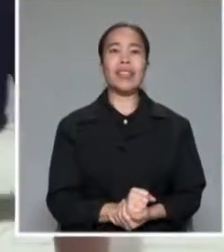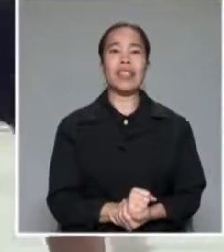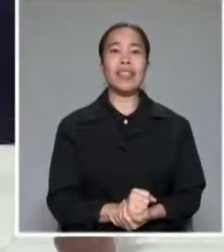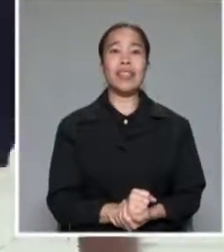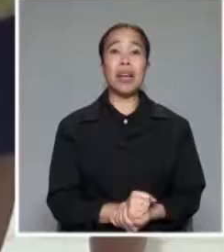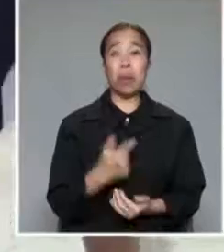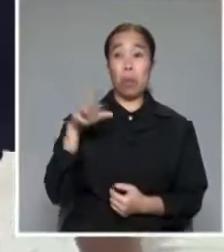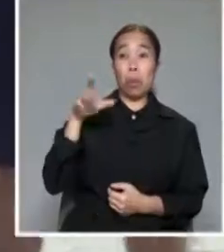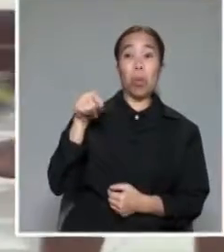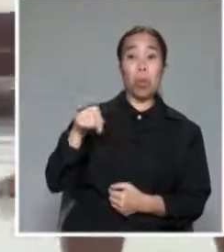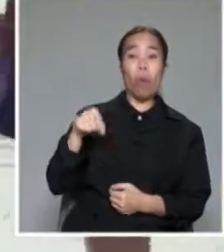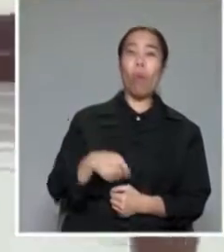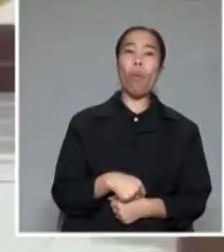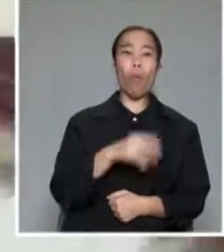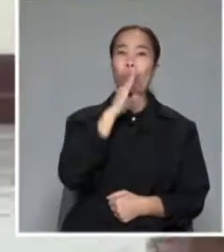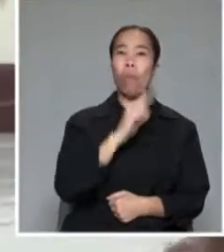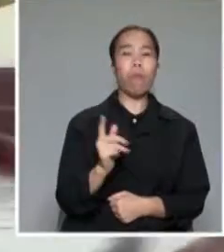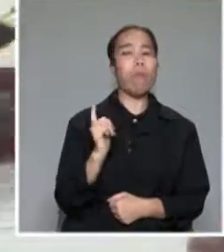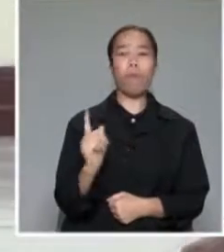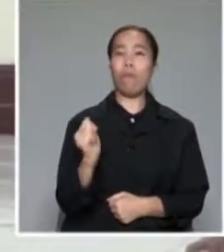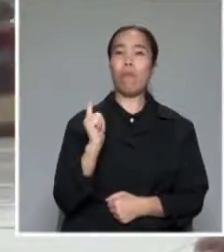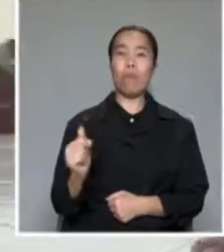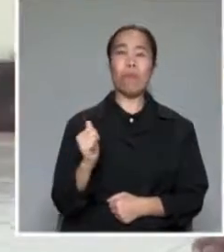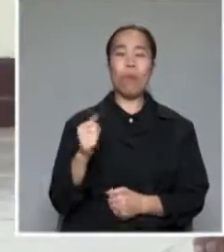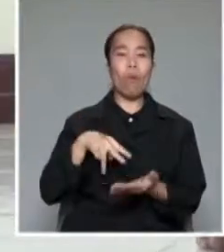น้องคนนี้บอกตรงอินเนอร์ล้วน